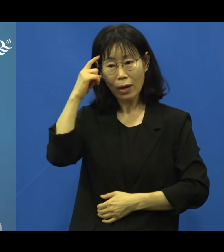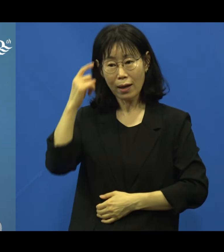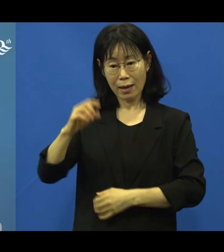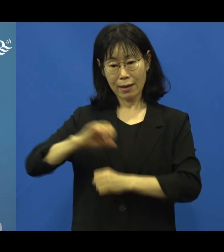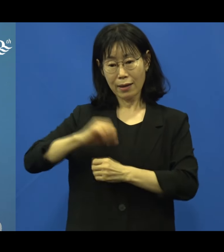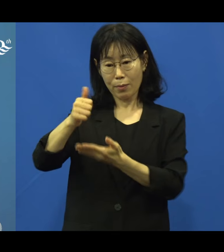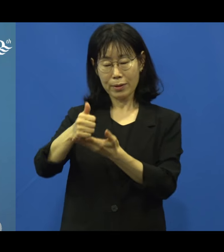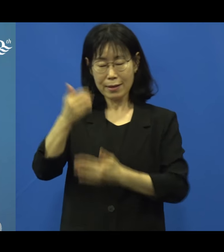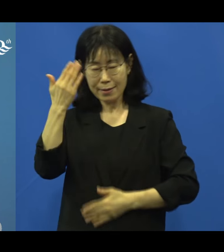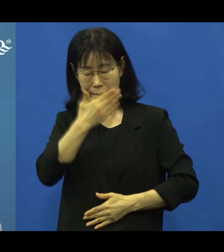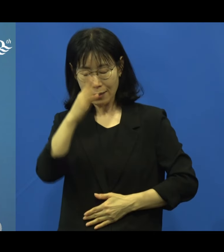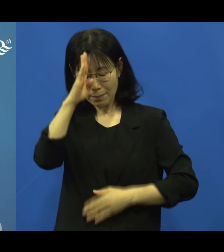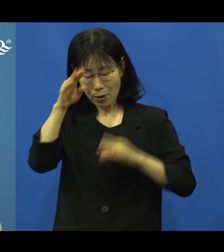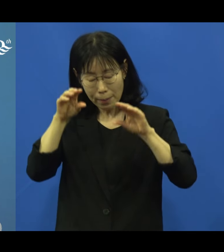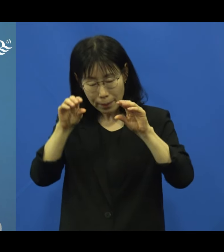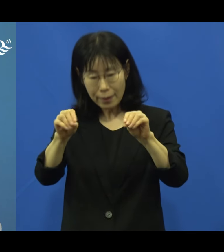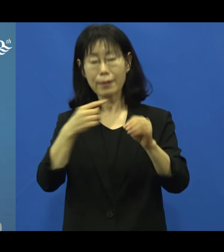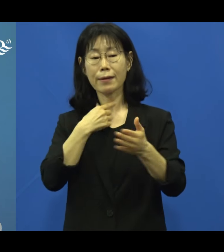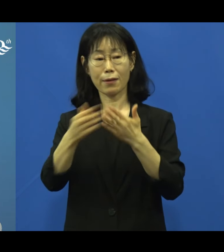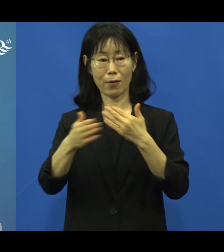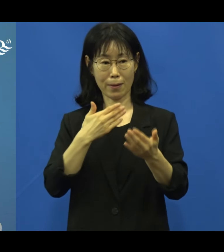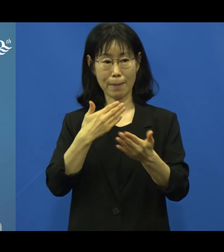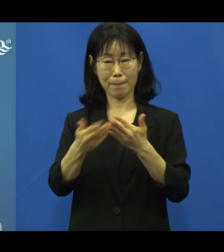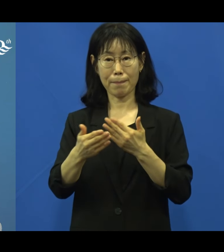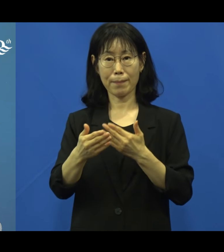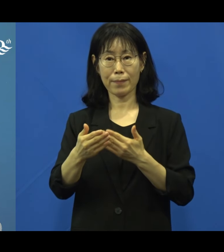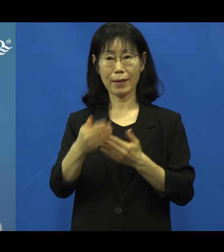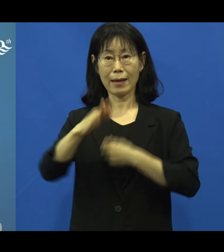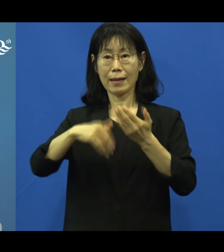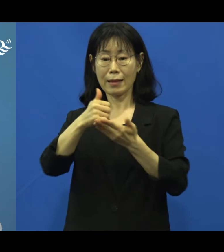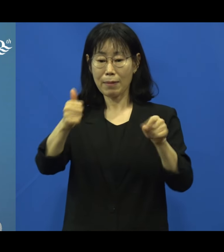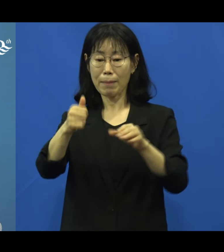그 깨끗함이 경험한 깨끗함, 구별된.